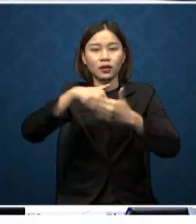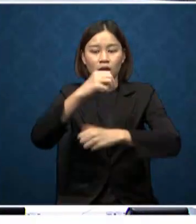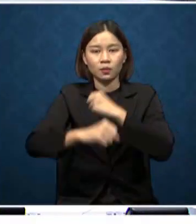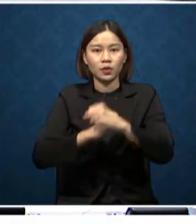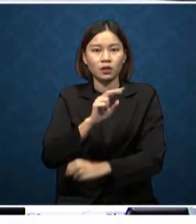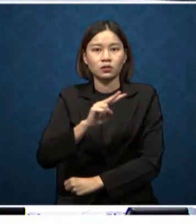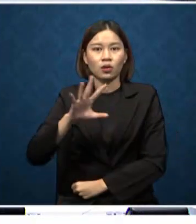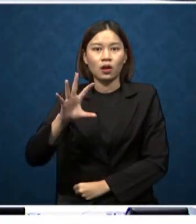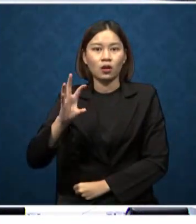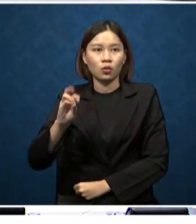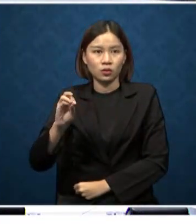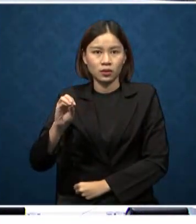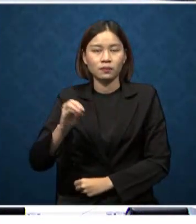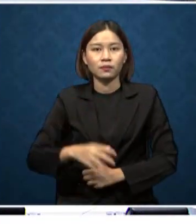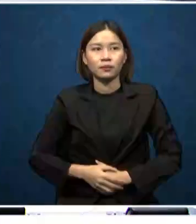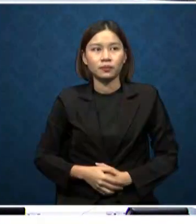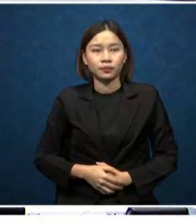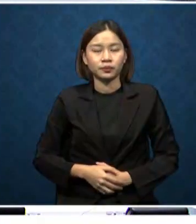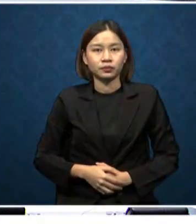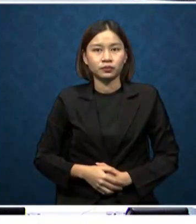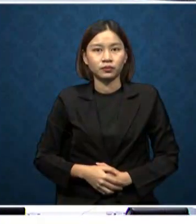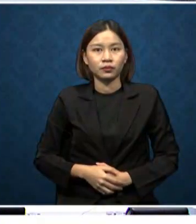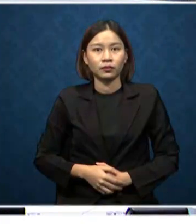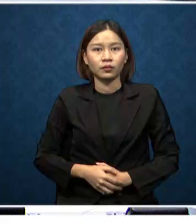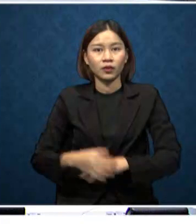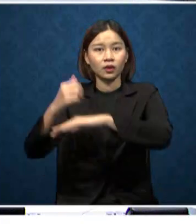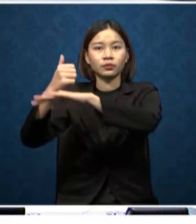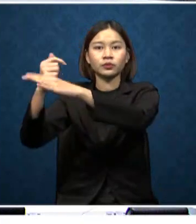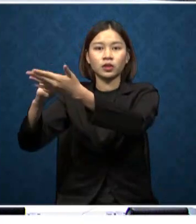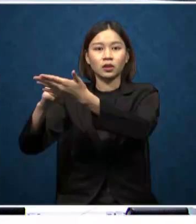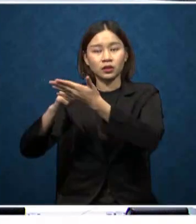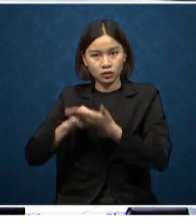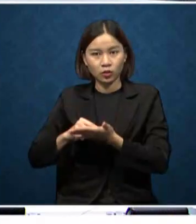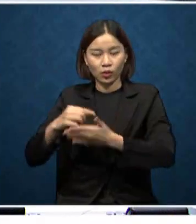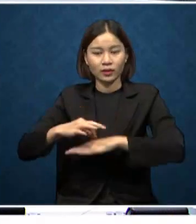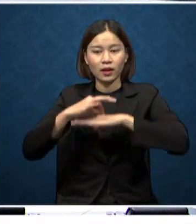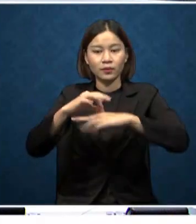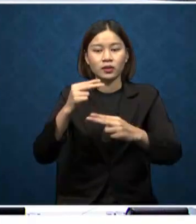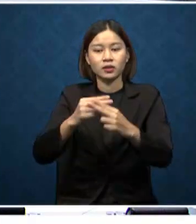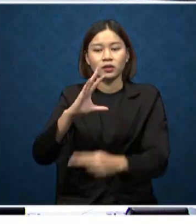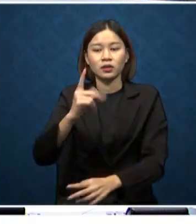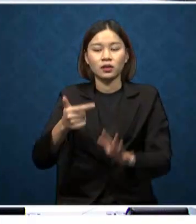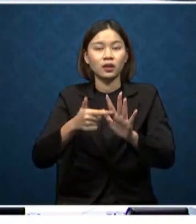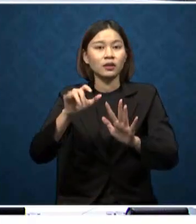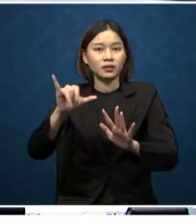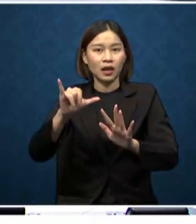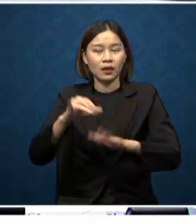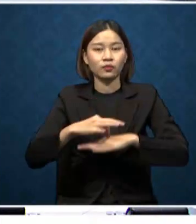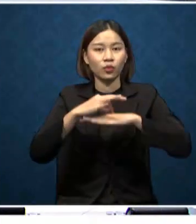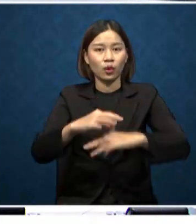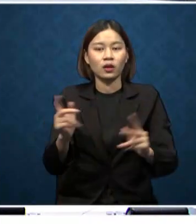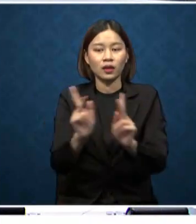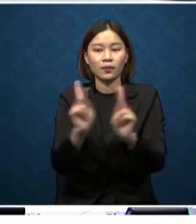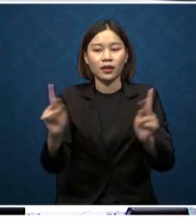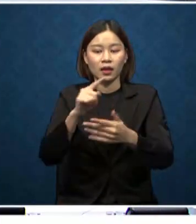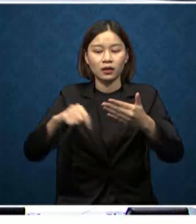ราช2560จึงทรงพระกรุณาโปรดเกล้าโปรดกระหม่อมแต่งตั้งนายชายนครชัยเป็นกรรมการการเ